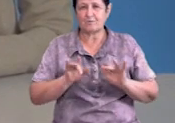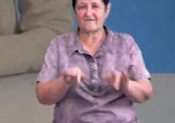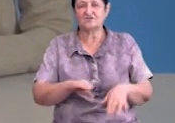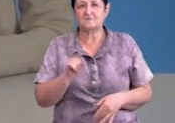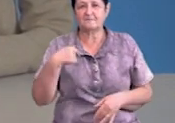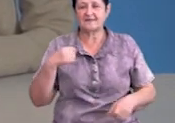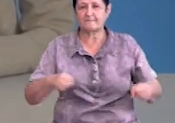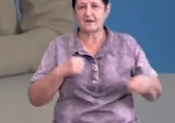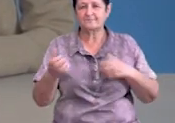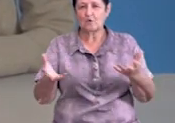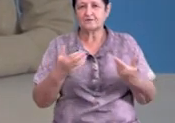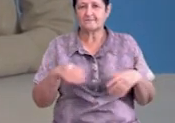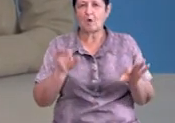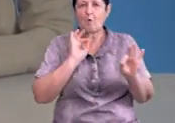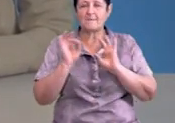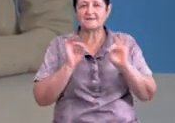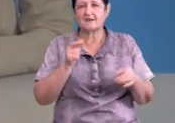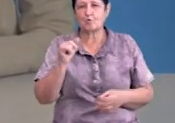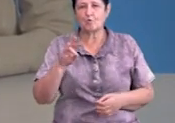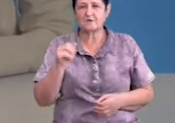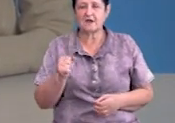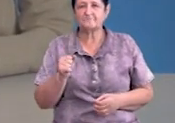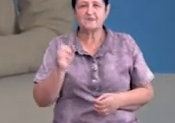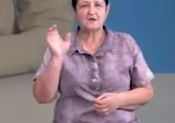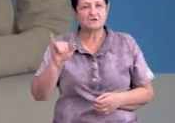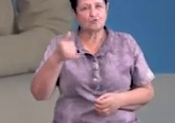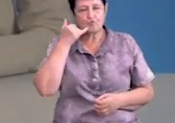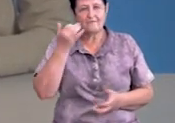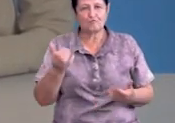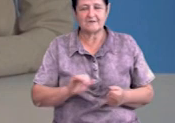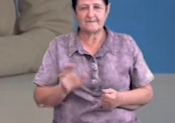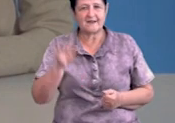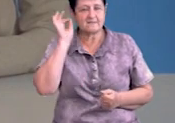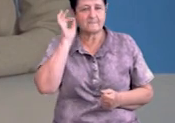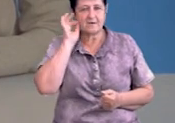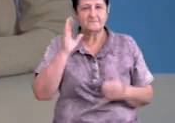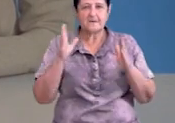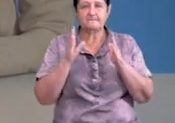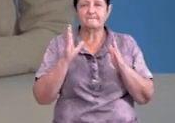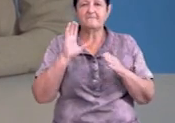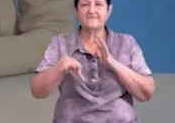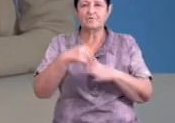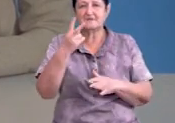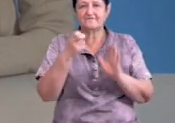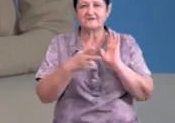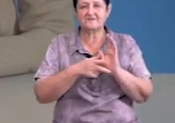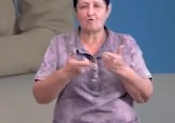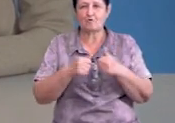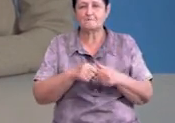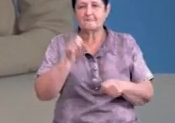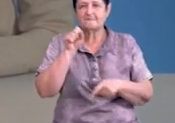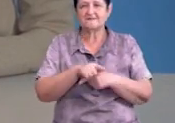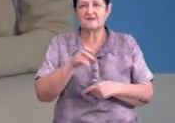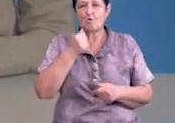намагаємося отримати коментар Анатолія Гунька, слухавку він не бере. Нагадаємо, проміжні вибори на 208 окрузі призначили,